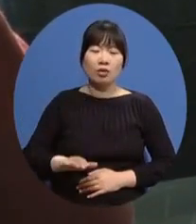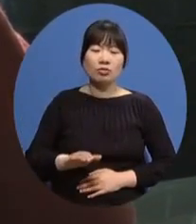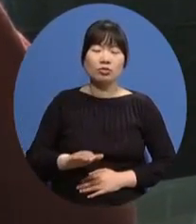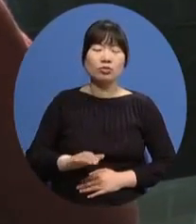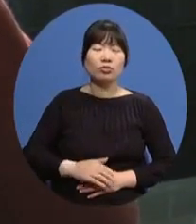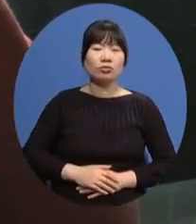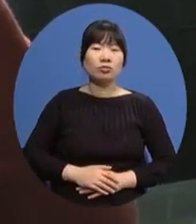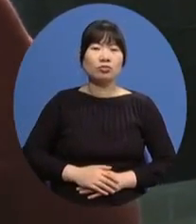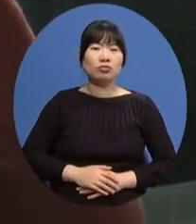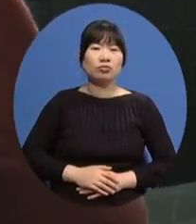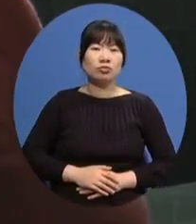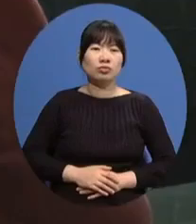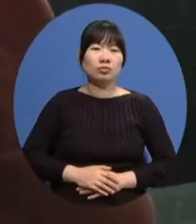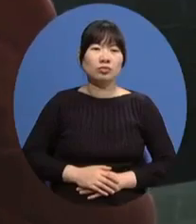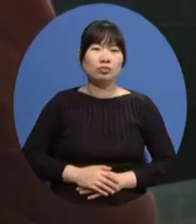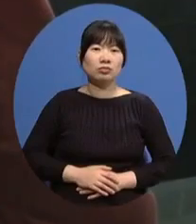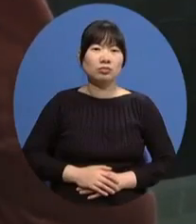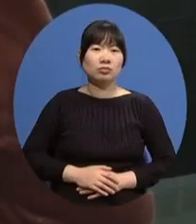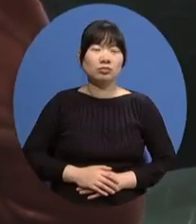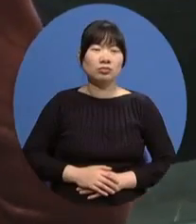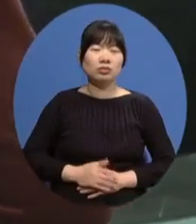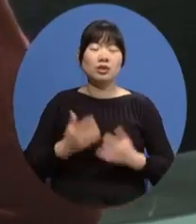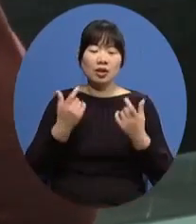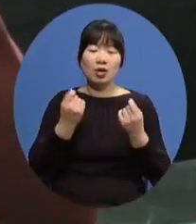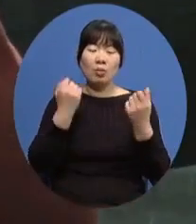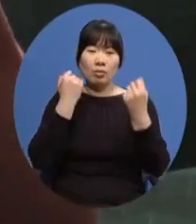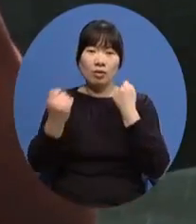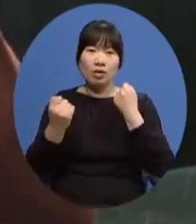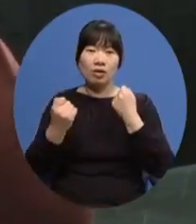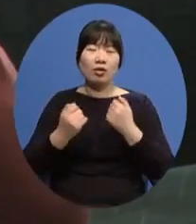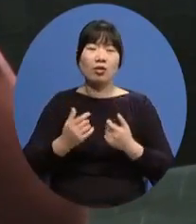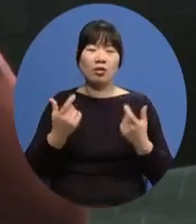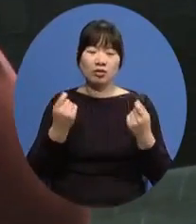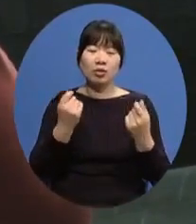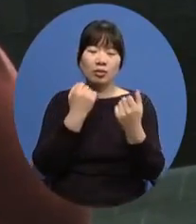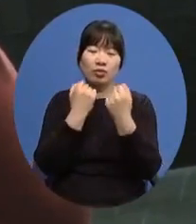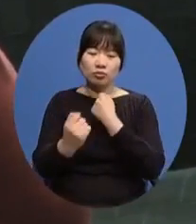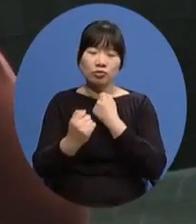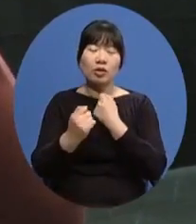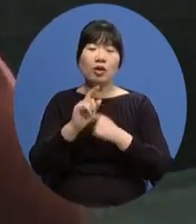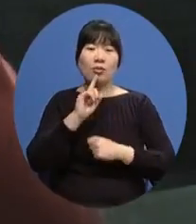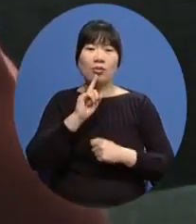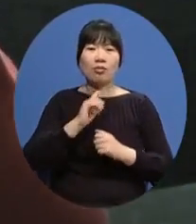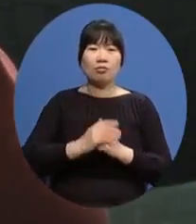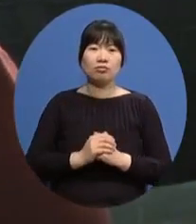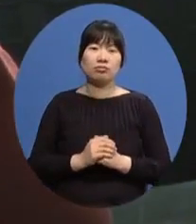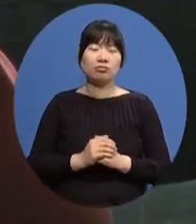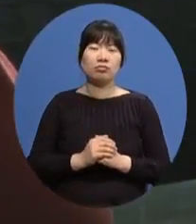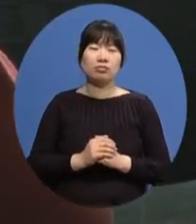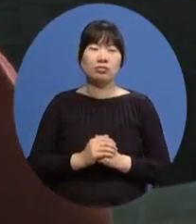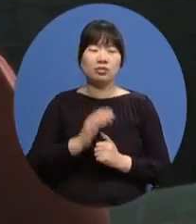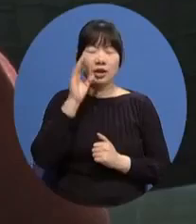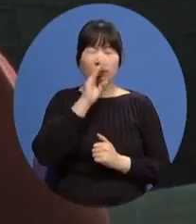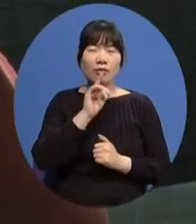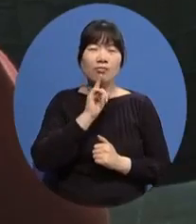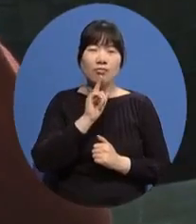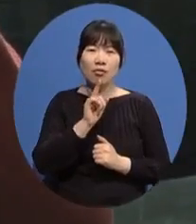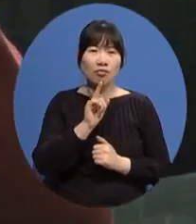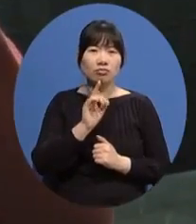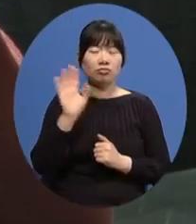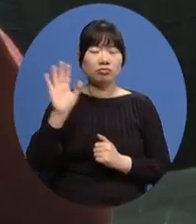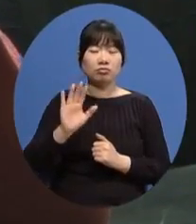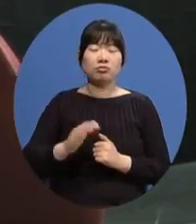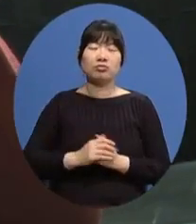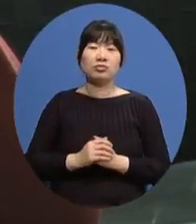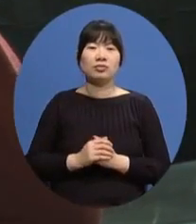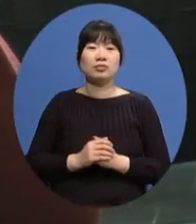불구하고. 어? 그럼에도 불구하고 그럼에도 불구하고 내가 엄마. 나쁘게